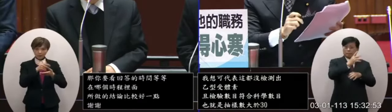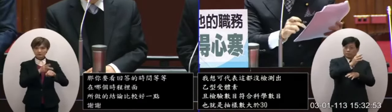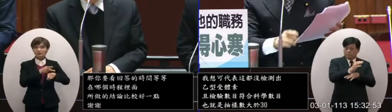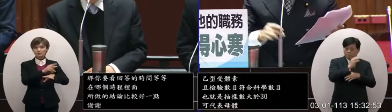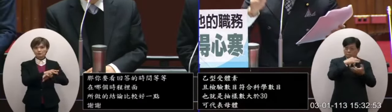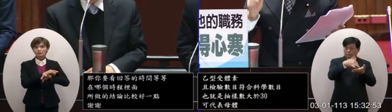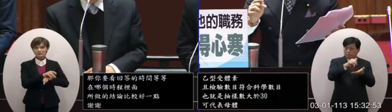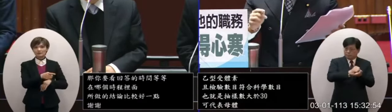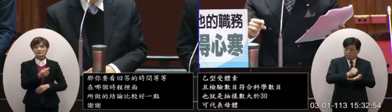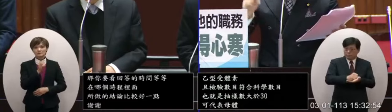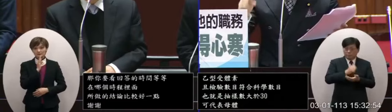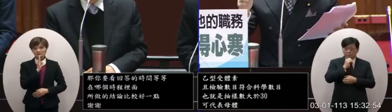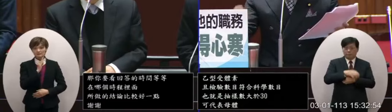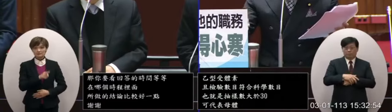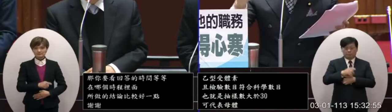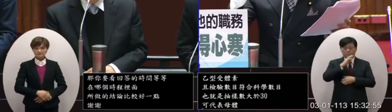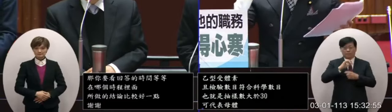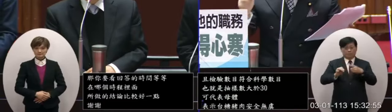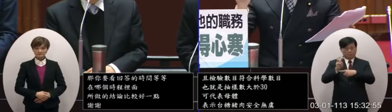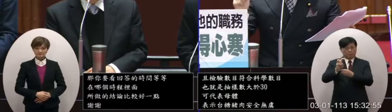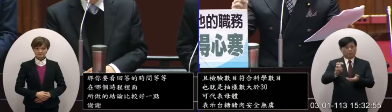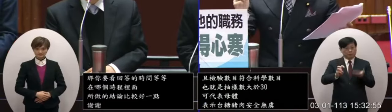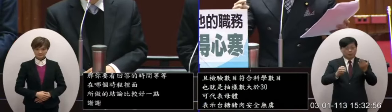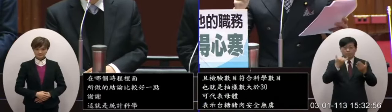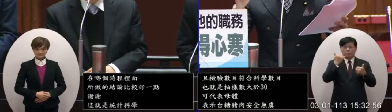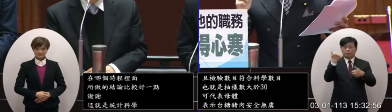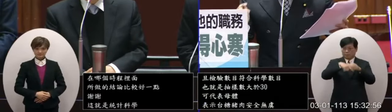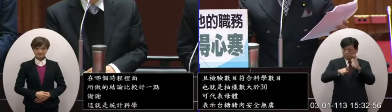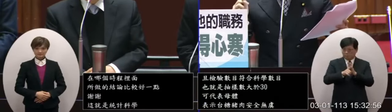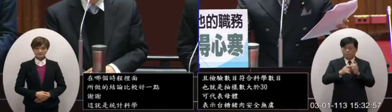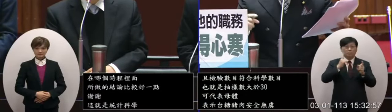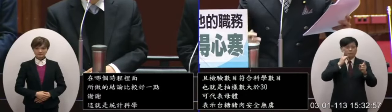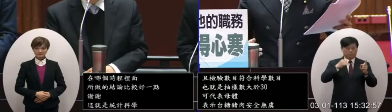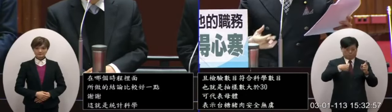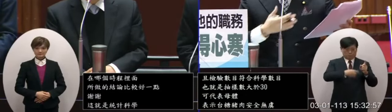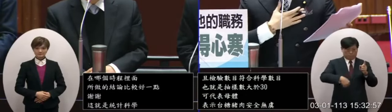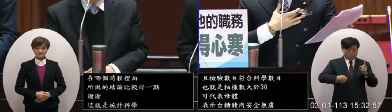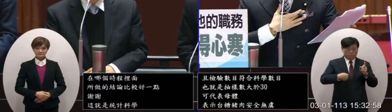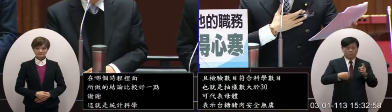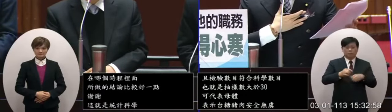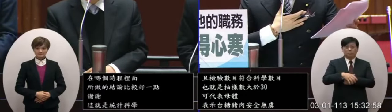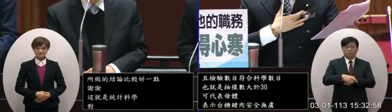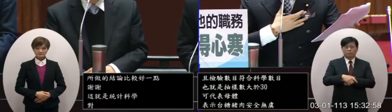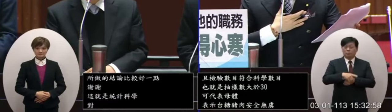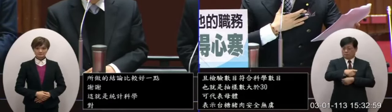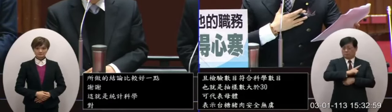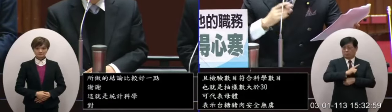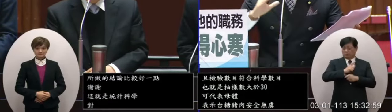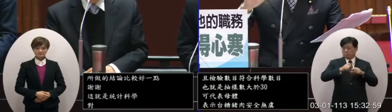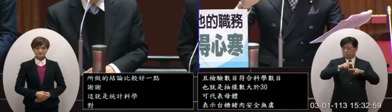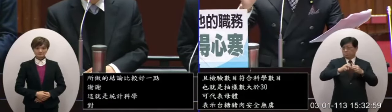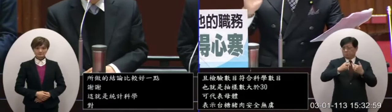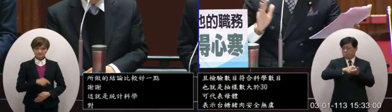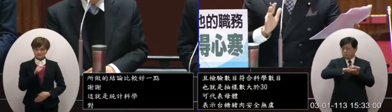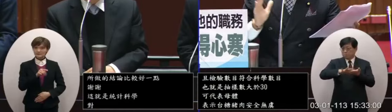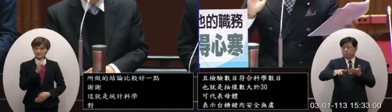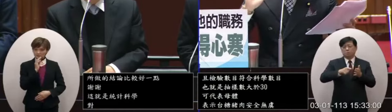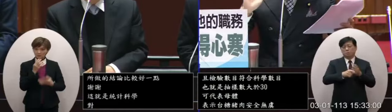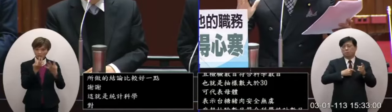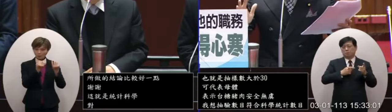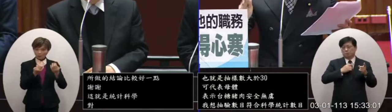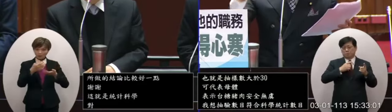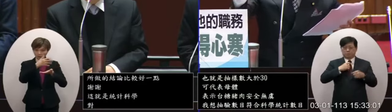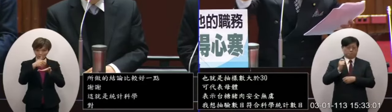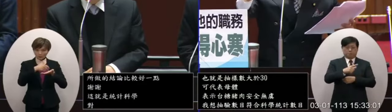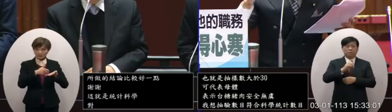学统计数目，抽样数大于30，可代表母体。不好意思，您是公卫专家， 这就是统计科学啊。 我不敢